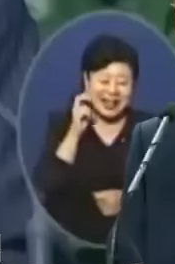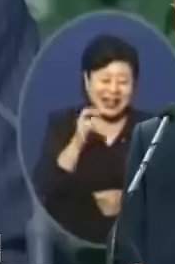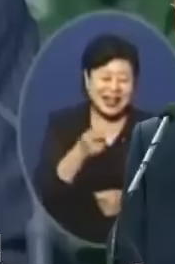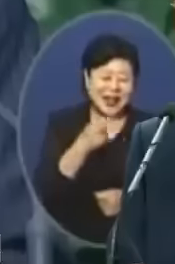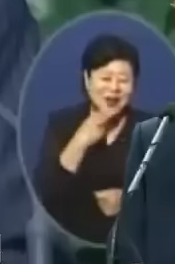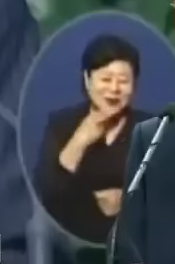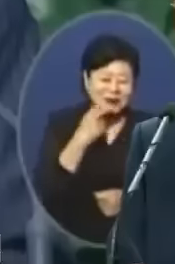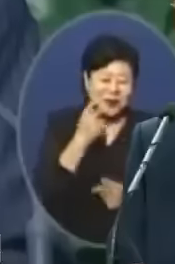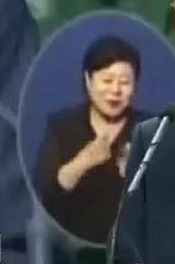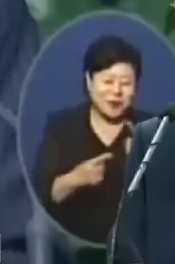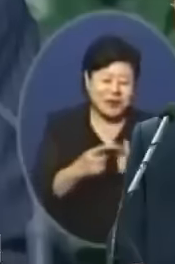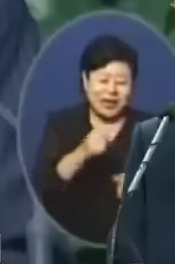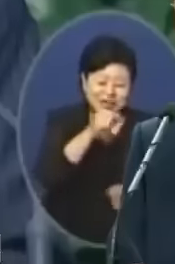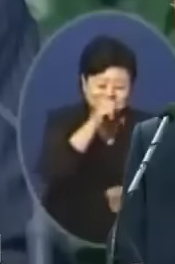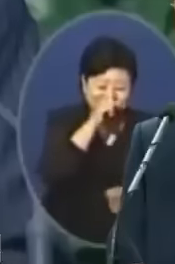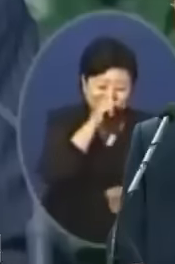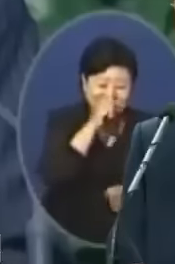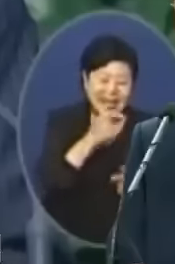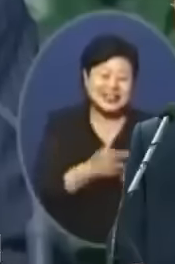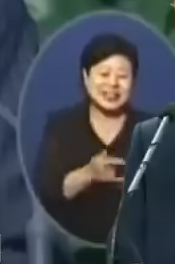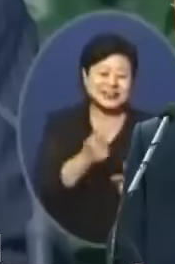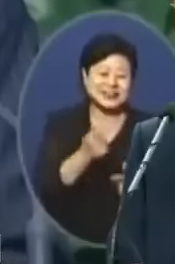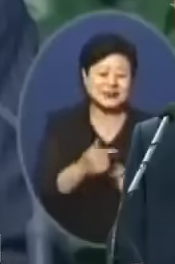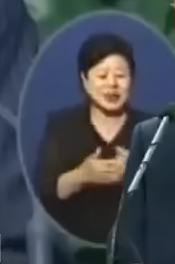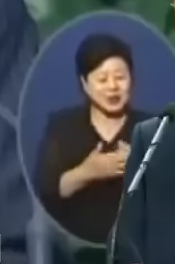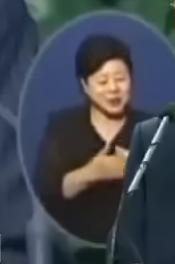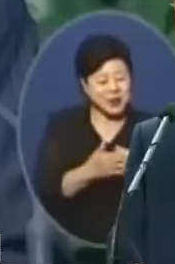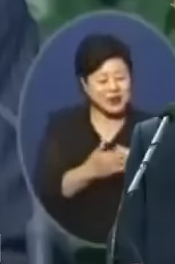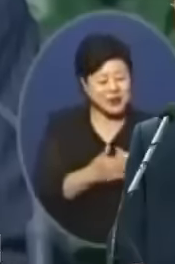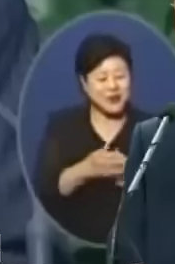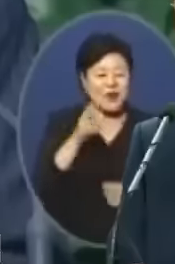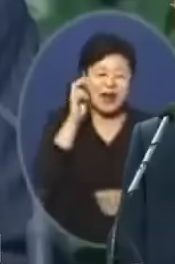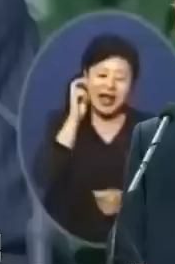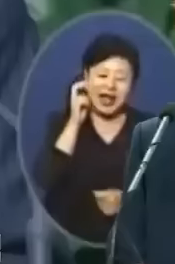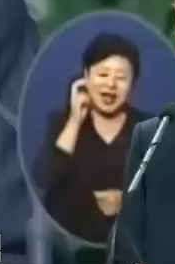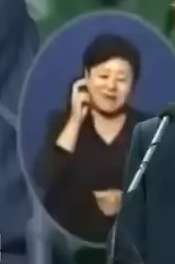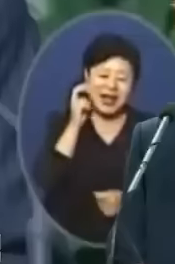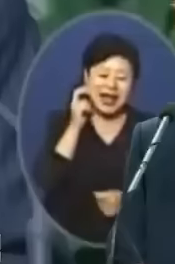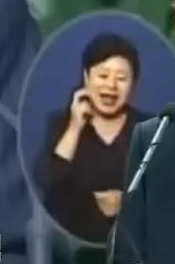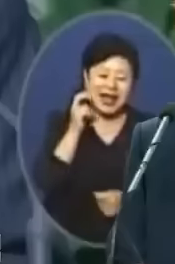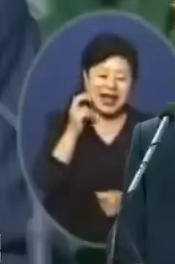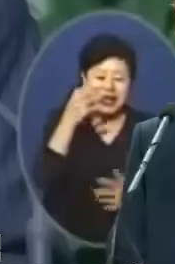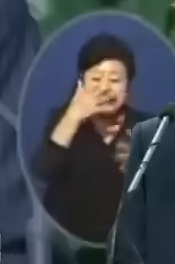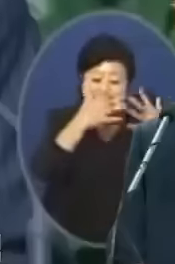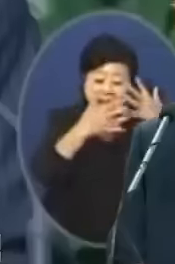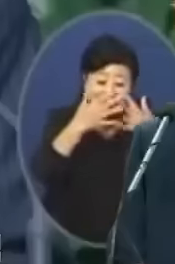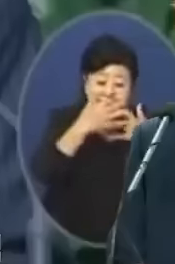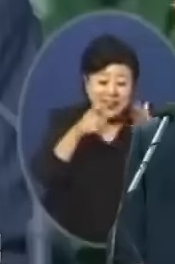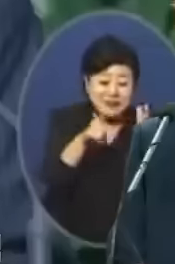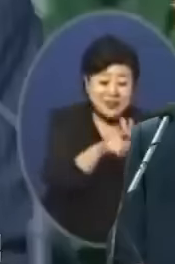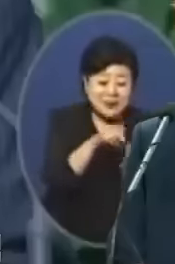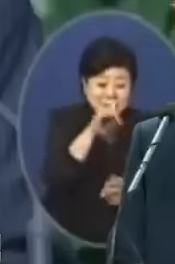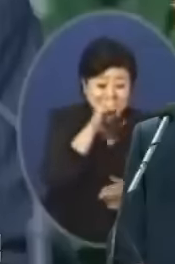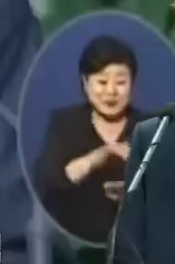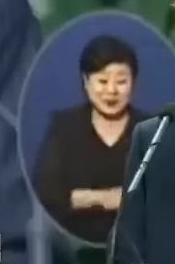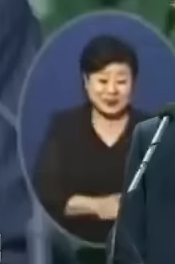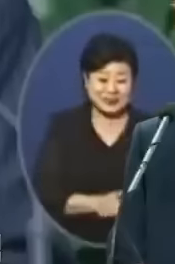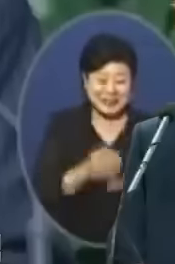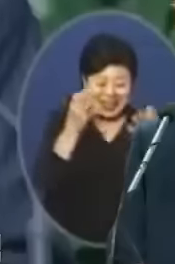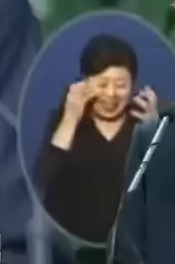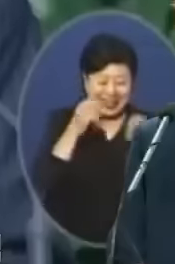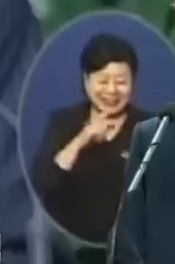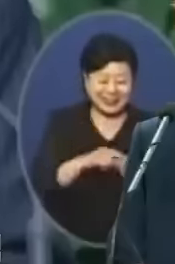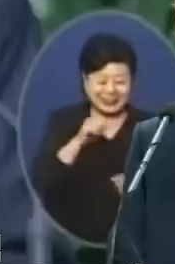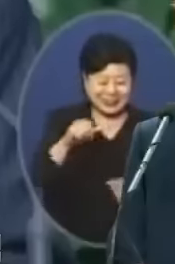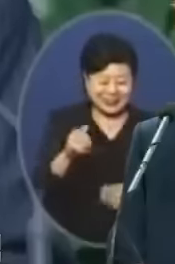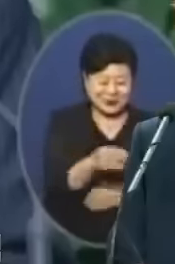낫겠지, 예수님이 도와주시겠지 하는 희미한 믿음을 가지고 있었습니다. 그래서 어린아이가